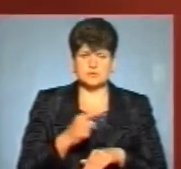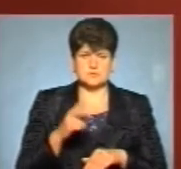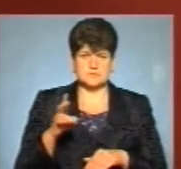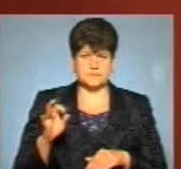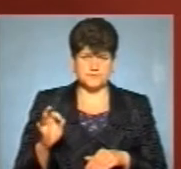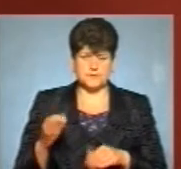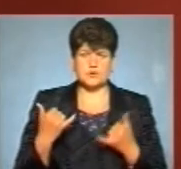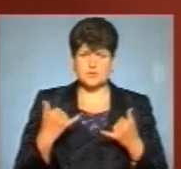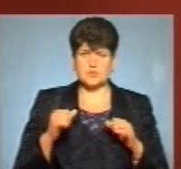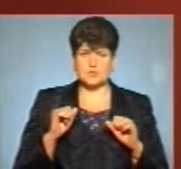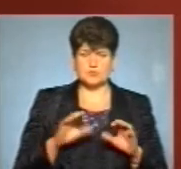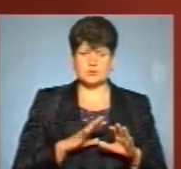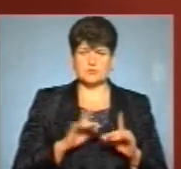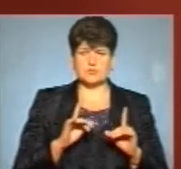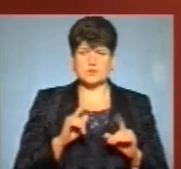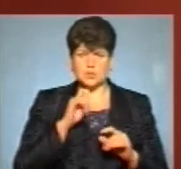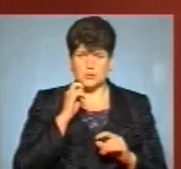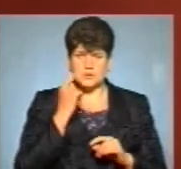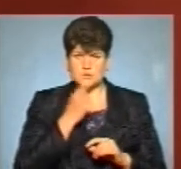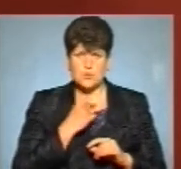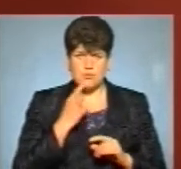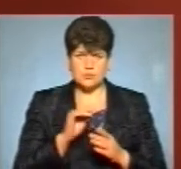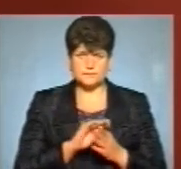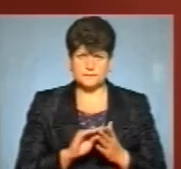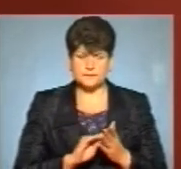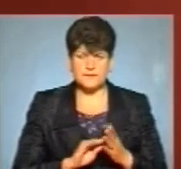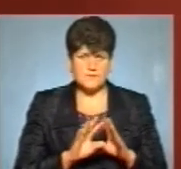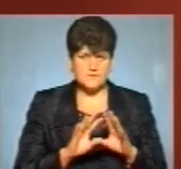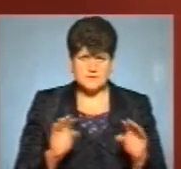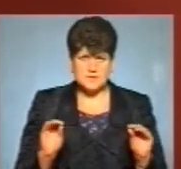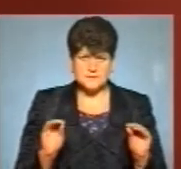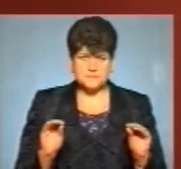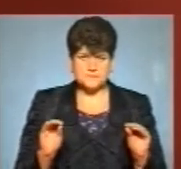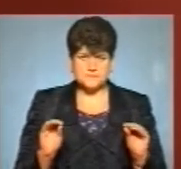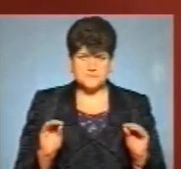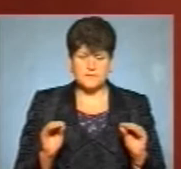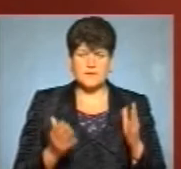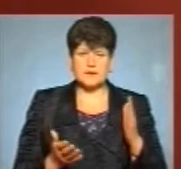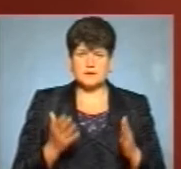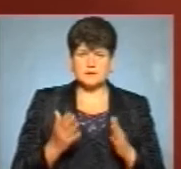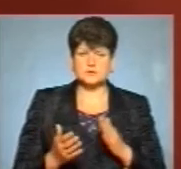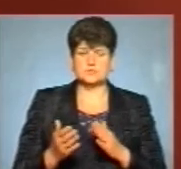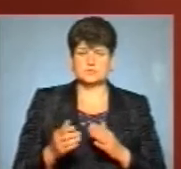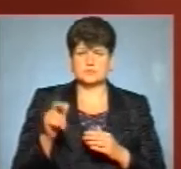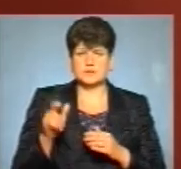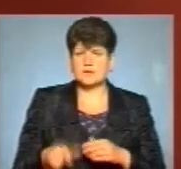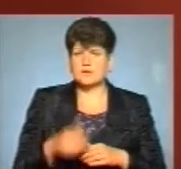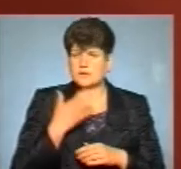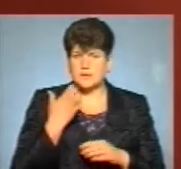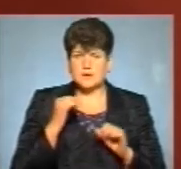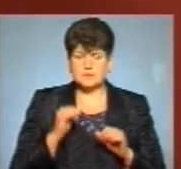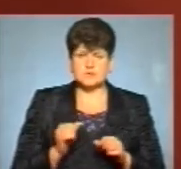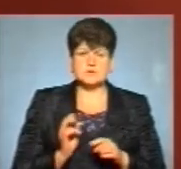Тобто сьогодні можна було тільки українську мову скласти, так. І вже все. Якщо абітурієнт не мав змоги зайти онлайн,